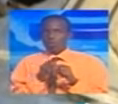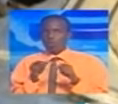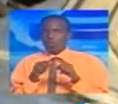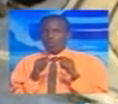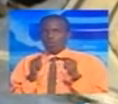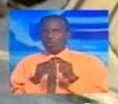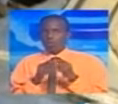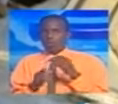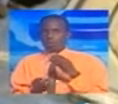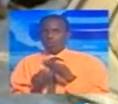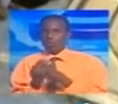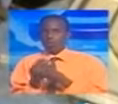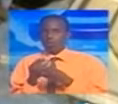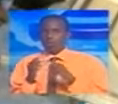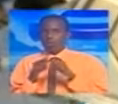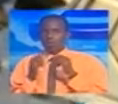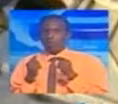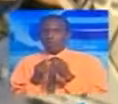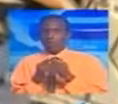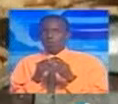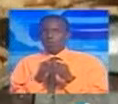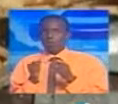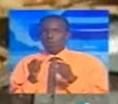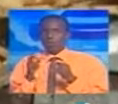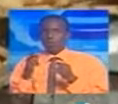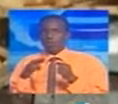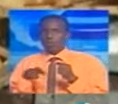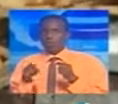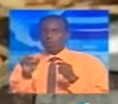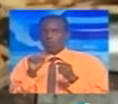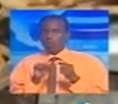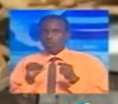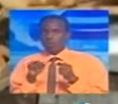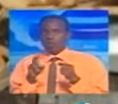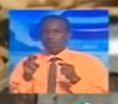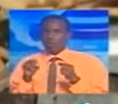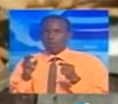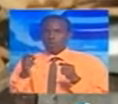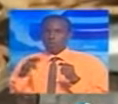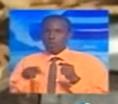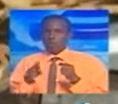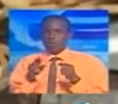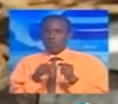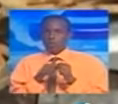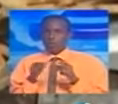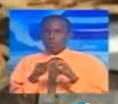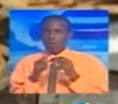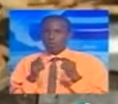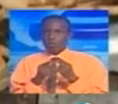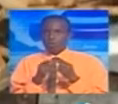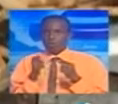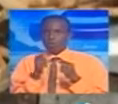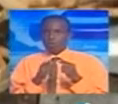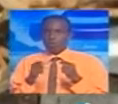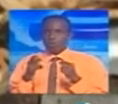la prière du matin. C'est ce qu'a déclaré donc les responsables et les autorités locales. Monsieur Satomi a précisé